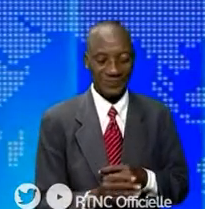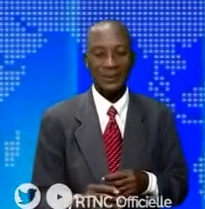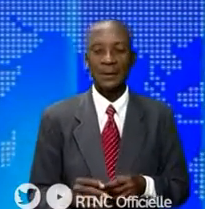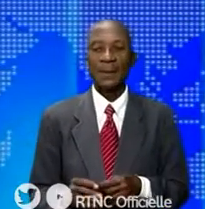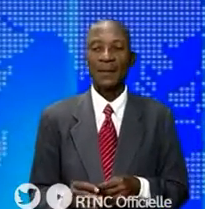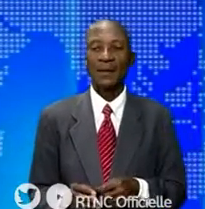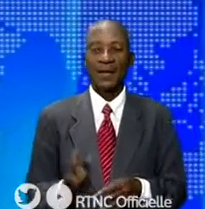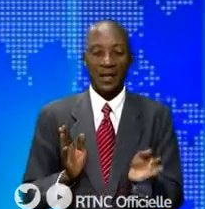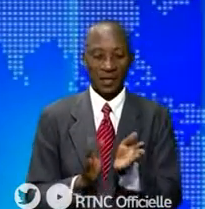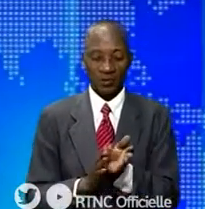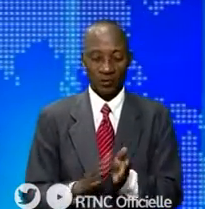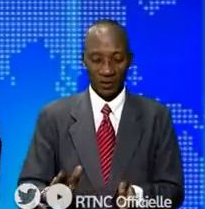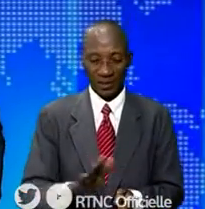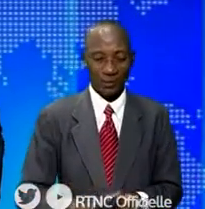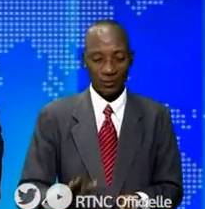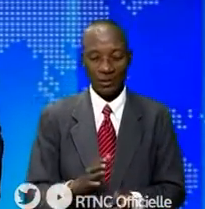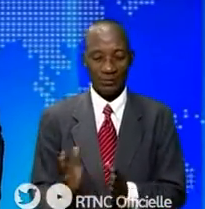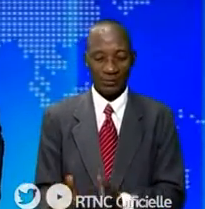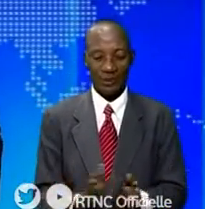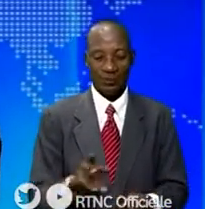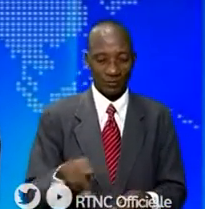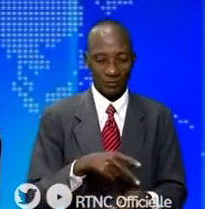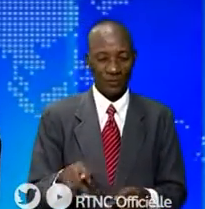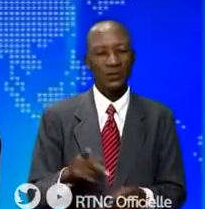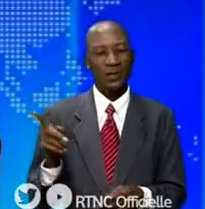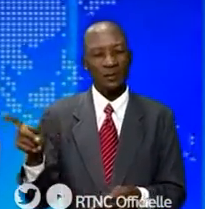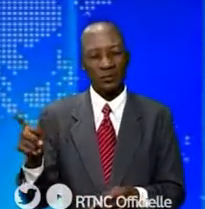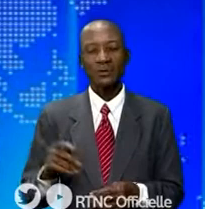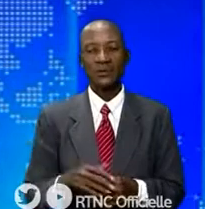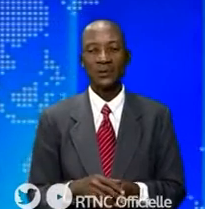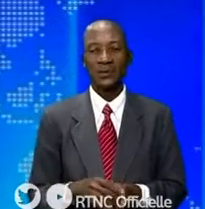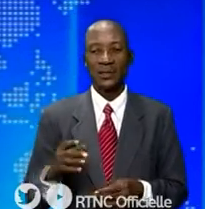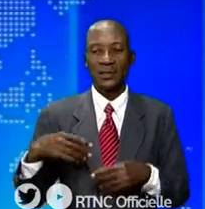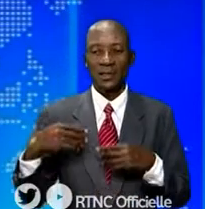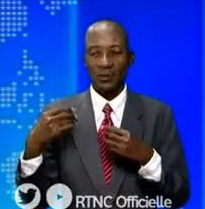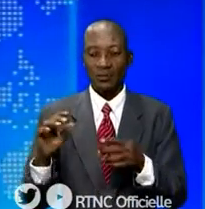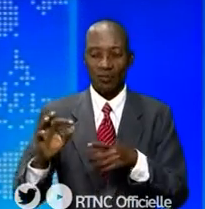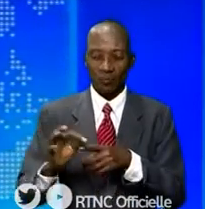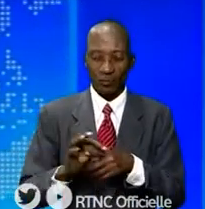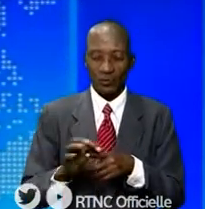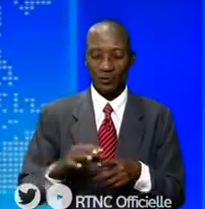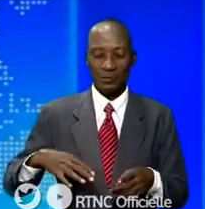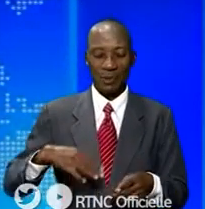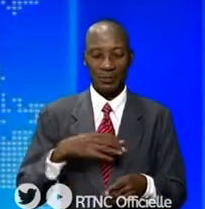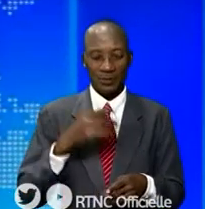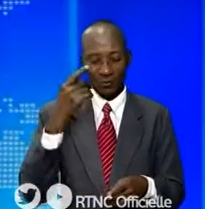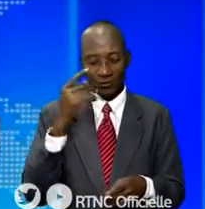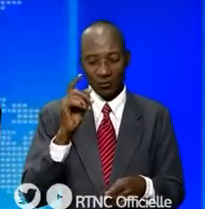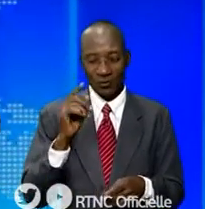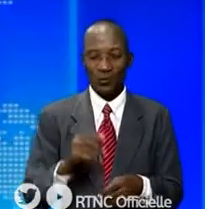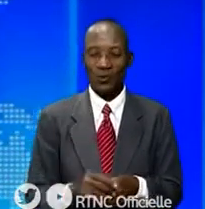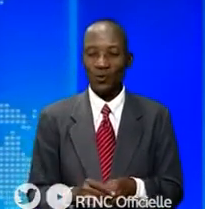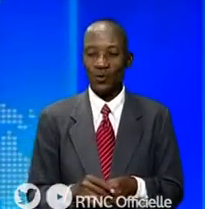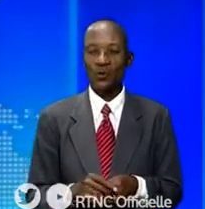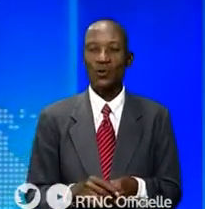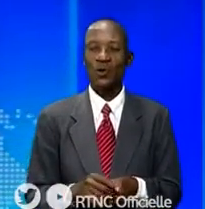préparation professionnelle, de concert avec la Fondation WIDAL, sont en train de former des membres de coopératives, l'objectif étant la création